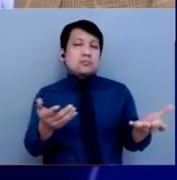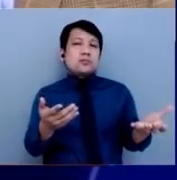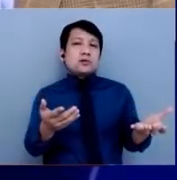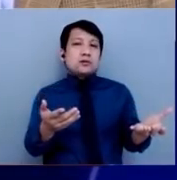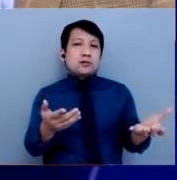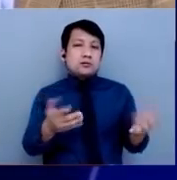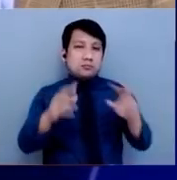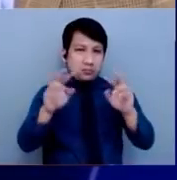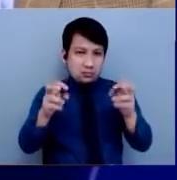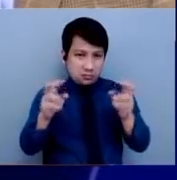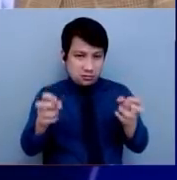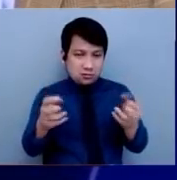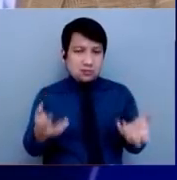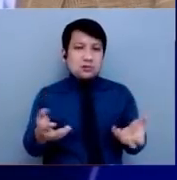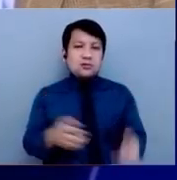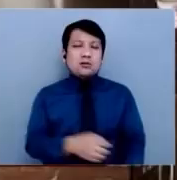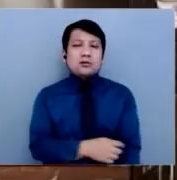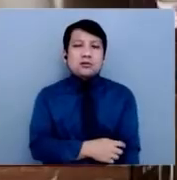issues.